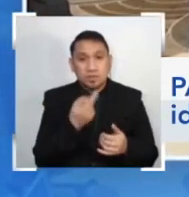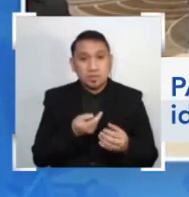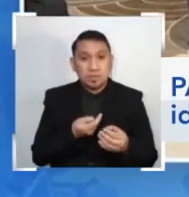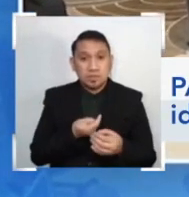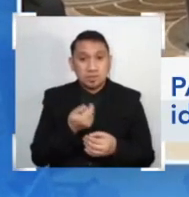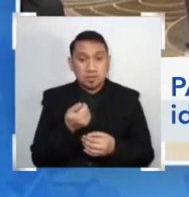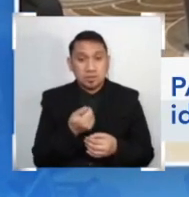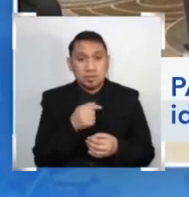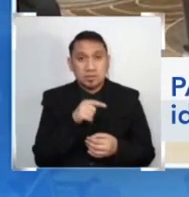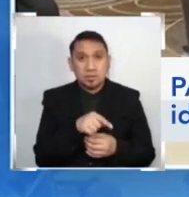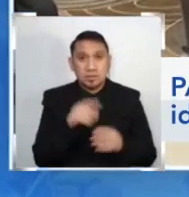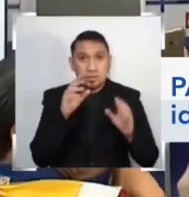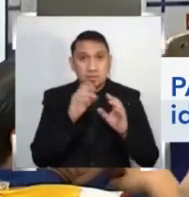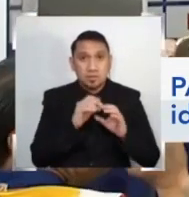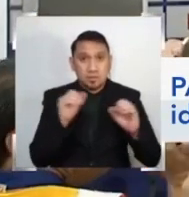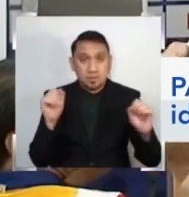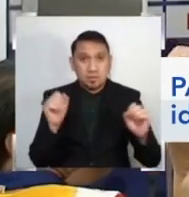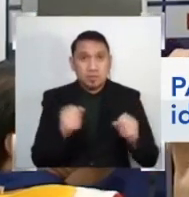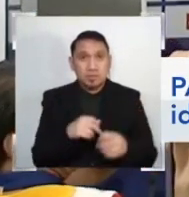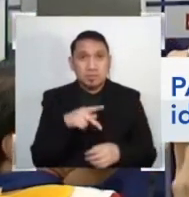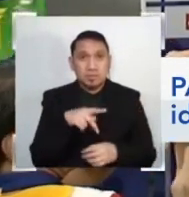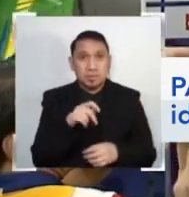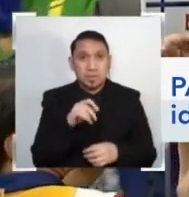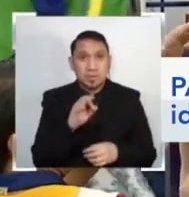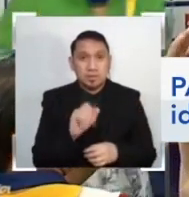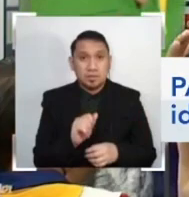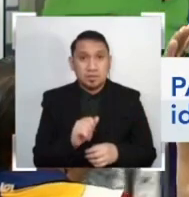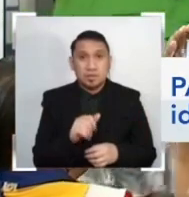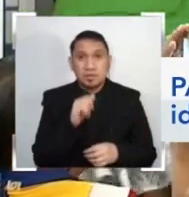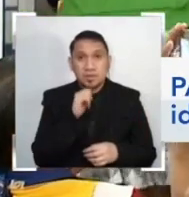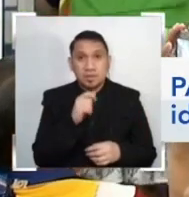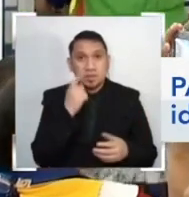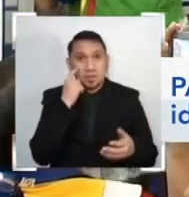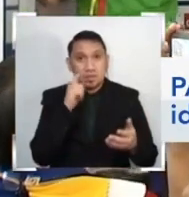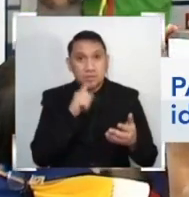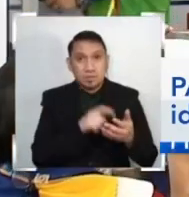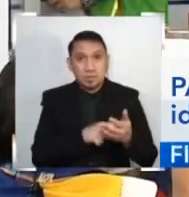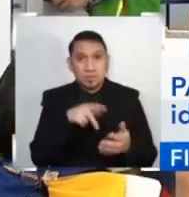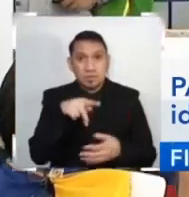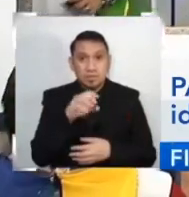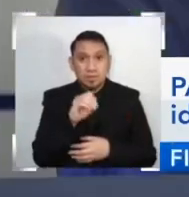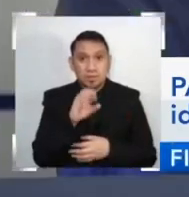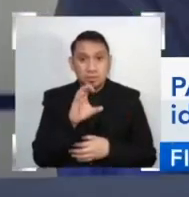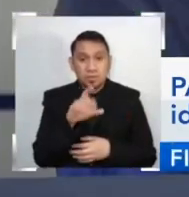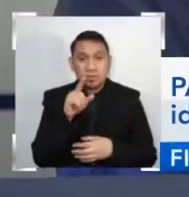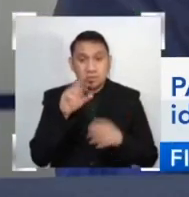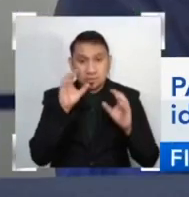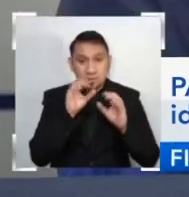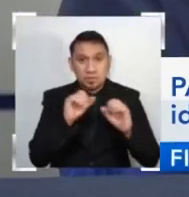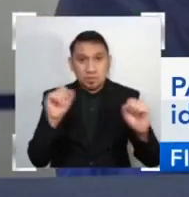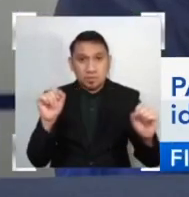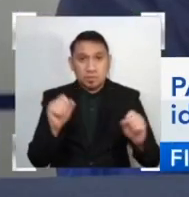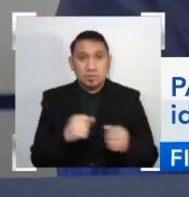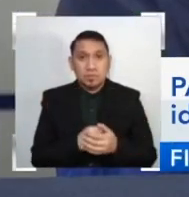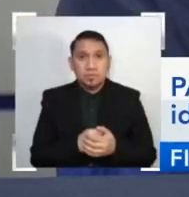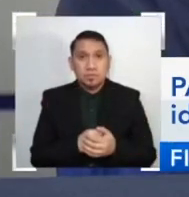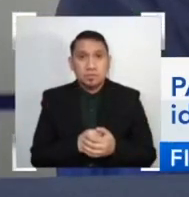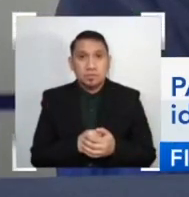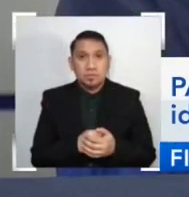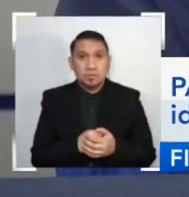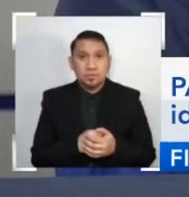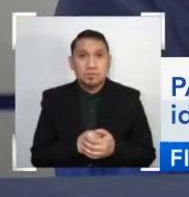bilang presidente ng PATAFA. Hindi lang siya kinikilala ng POC bilang pangulo ng nasabing National Sports